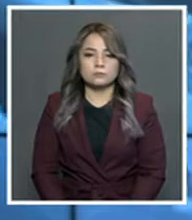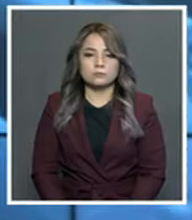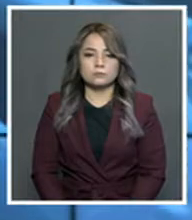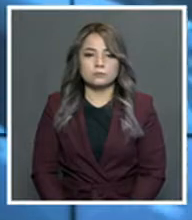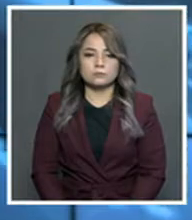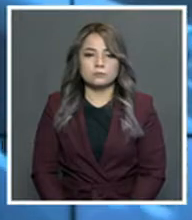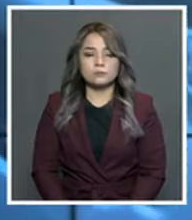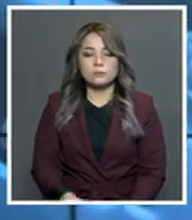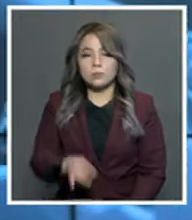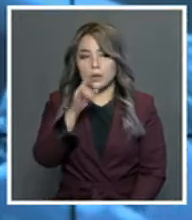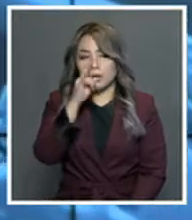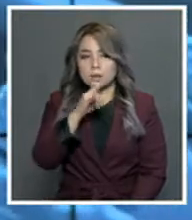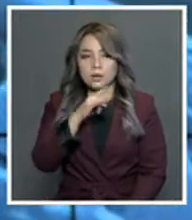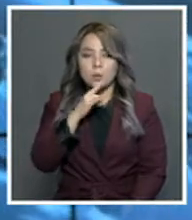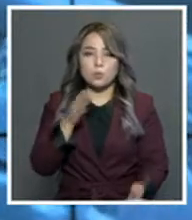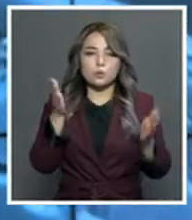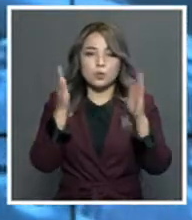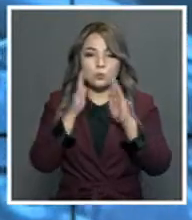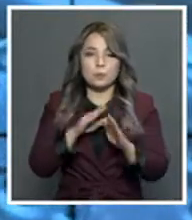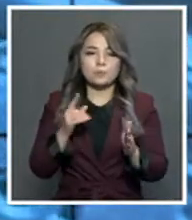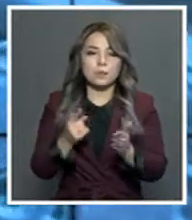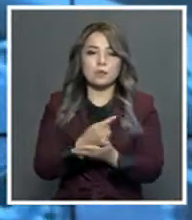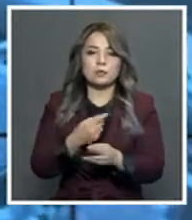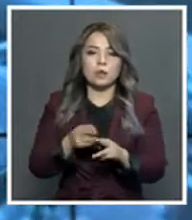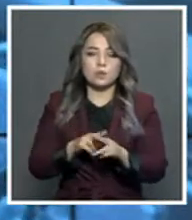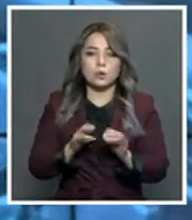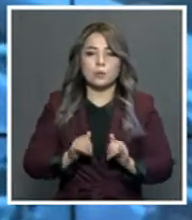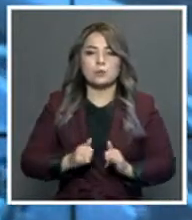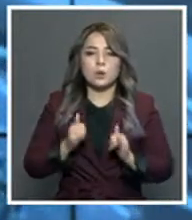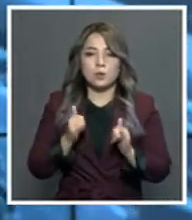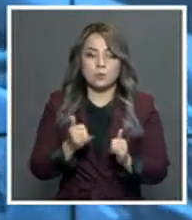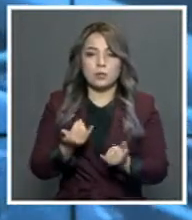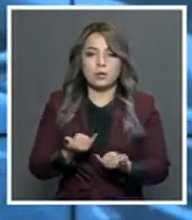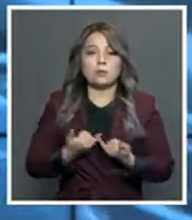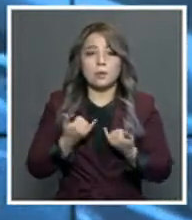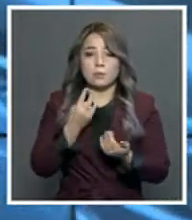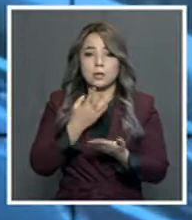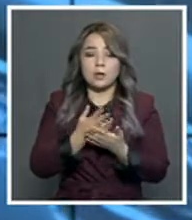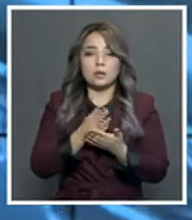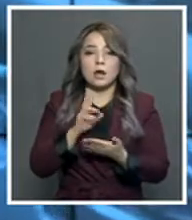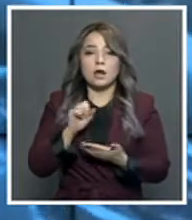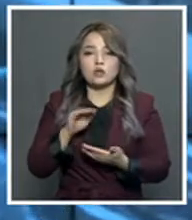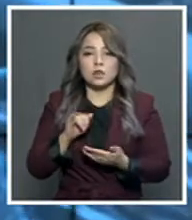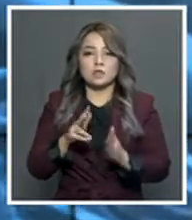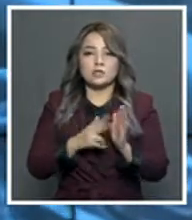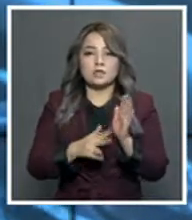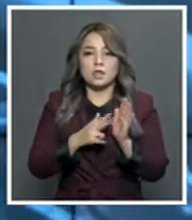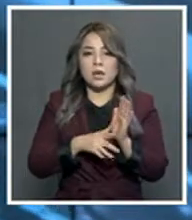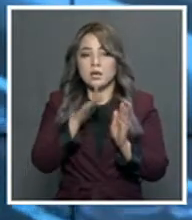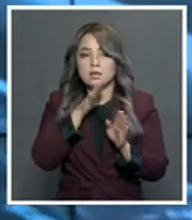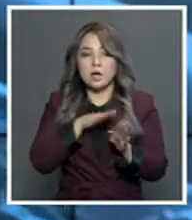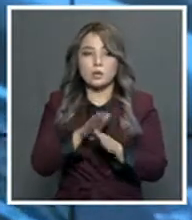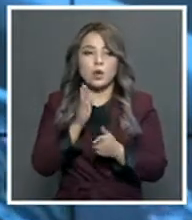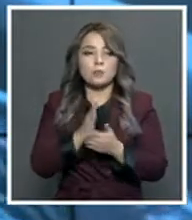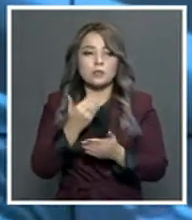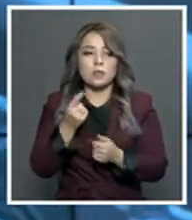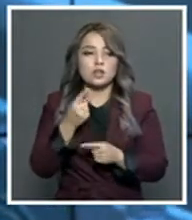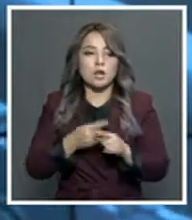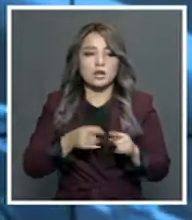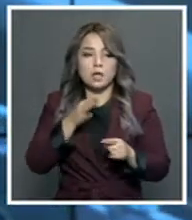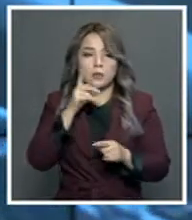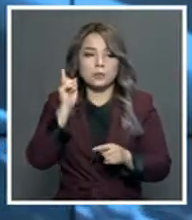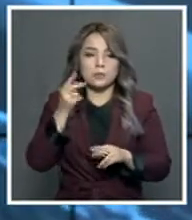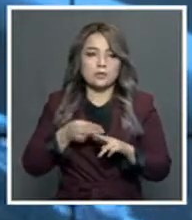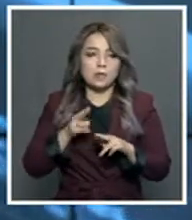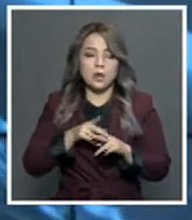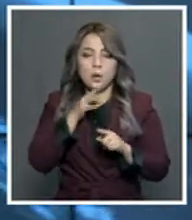жалғастырамыз. Қазақстан мұсылмандары діни басқармасының тұңғыш төрағасы құрметті мүфти Рәтбек Қажы Нысанбайұлы 80 жасқа толды. Жарты ғасырдан астам уақыт